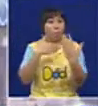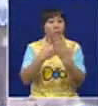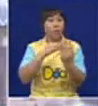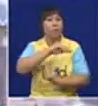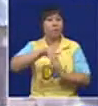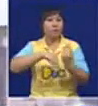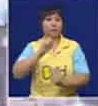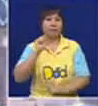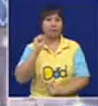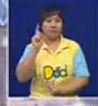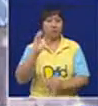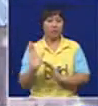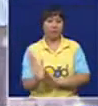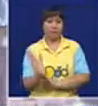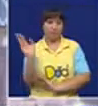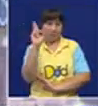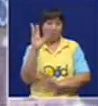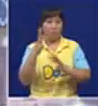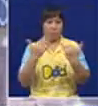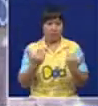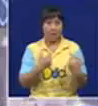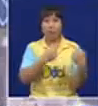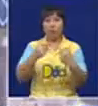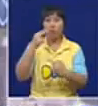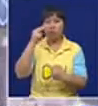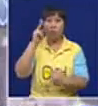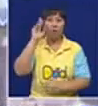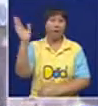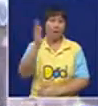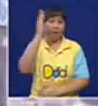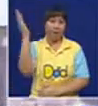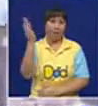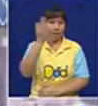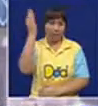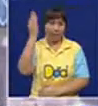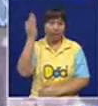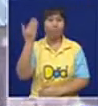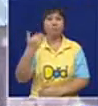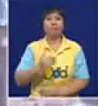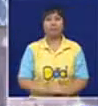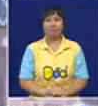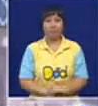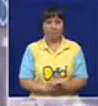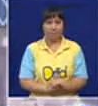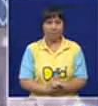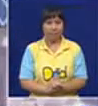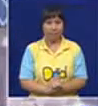คลื่อนไหวทางด้านเศรษฐกิจในช่วงเที่ยงนะคะช่วงต่อไปติดตามพยากรณ์อากาศกันต่อสวัสดีค่ะ